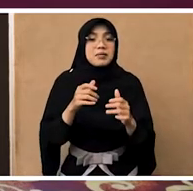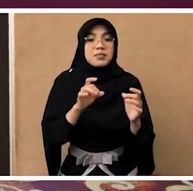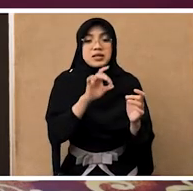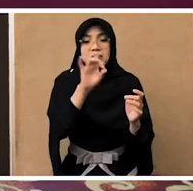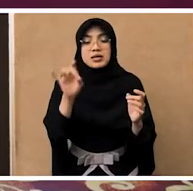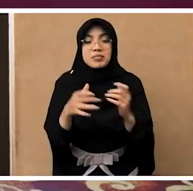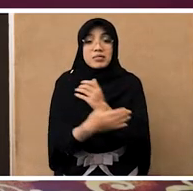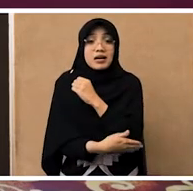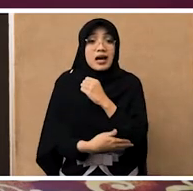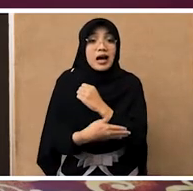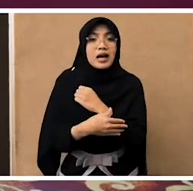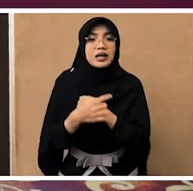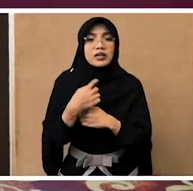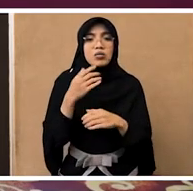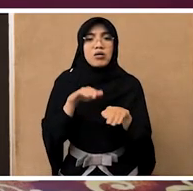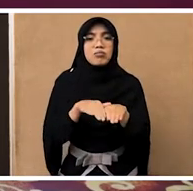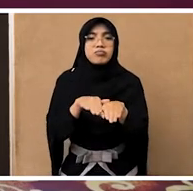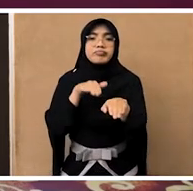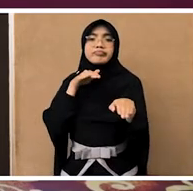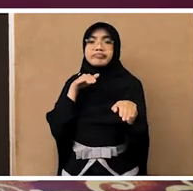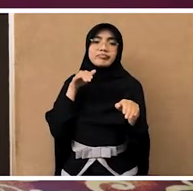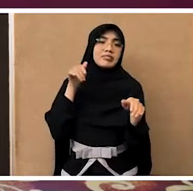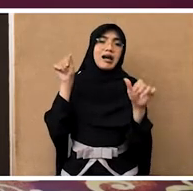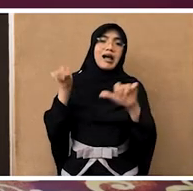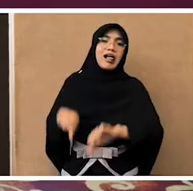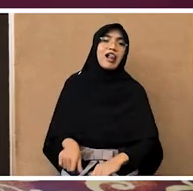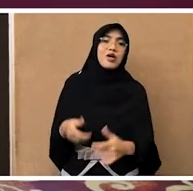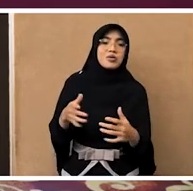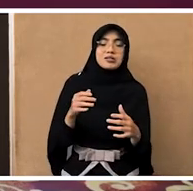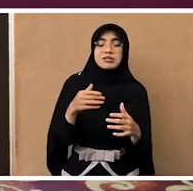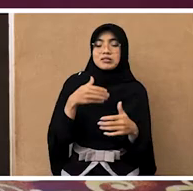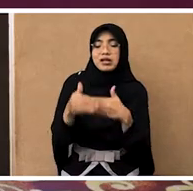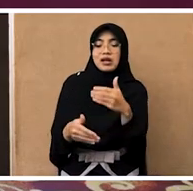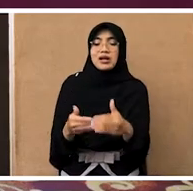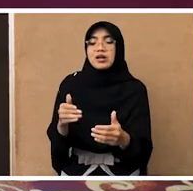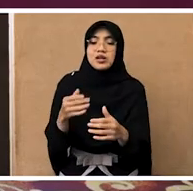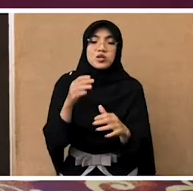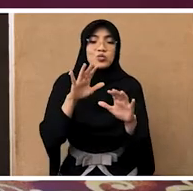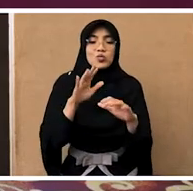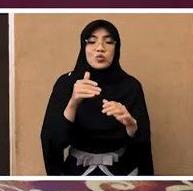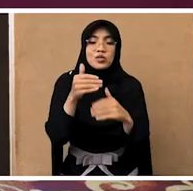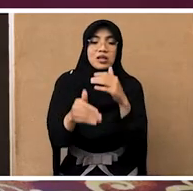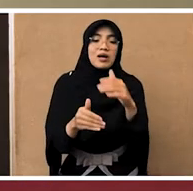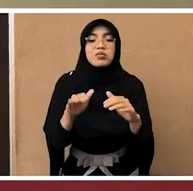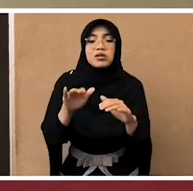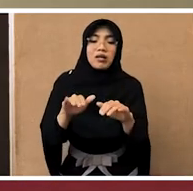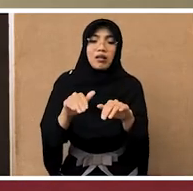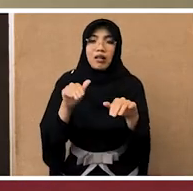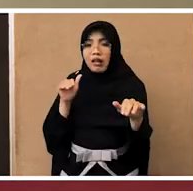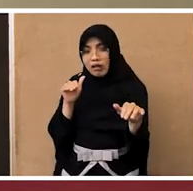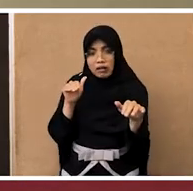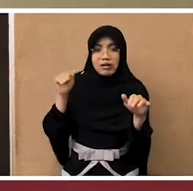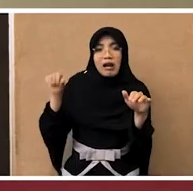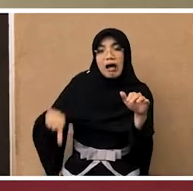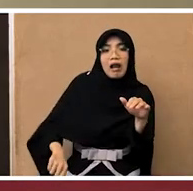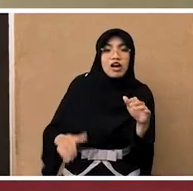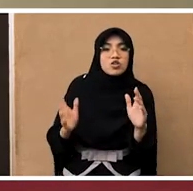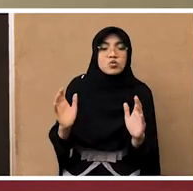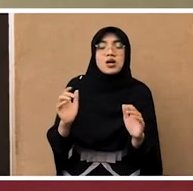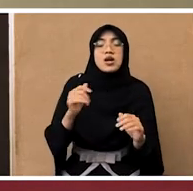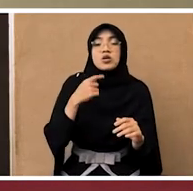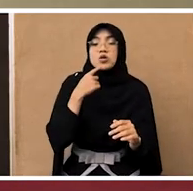ya kita sudah sudah kalah jauh tidak hanya satu dua langkah kita udah kalah 10 langkah mungkin ini kalau soal